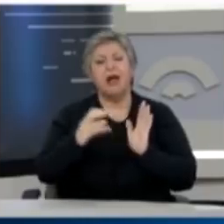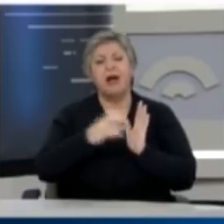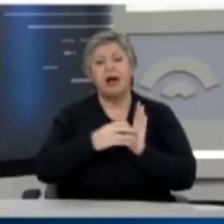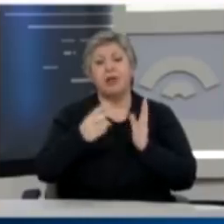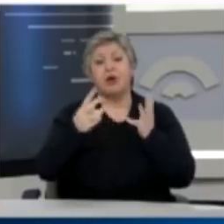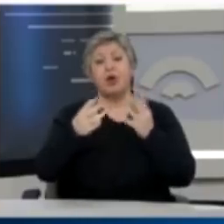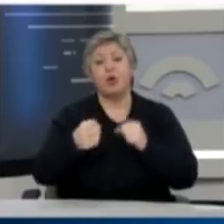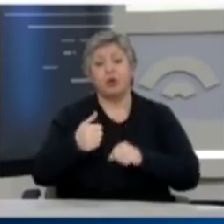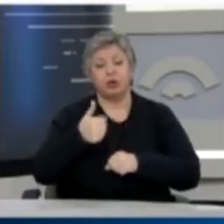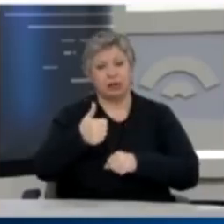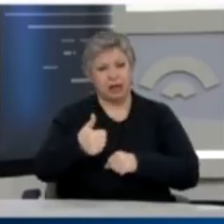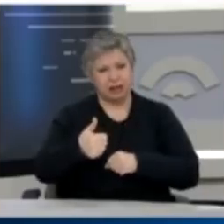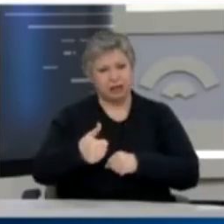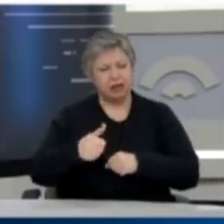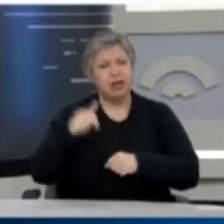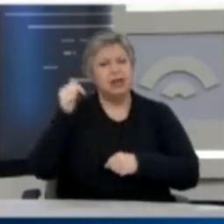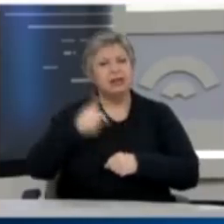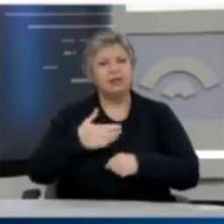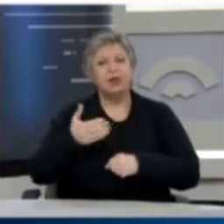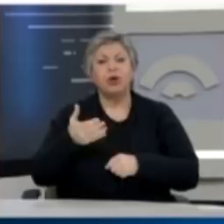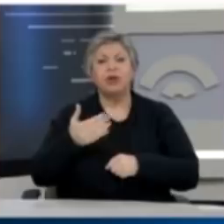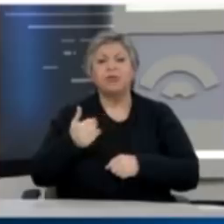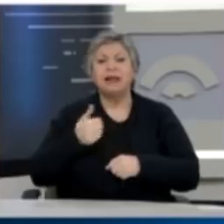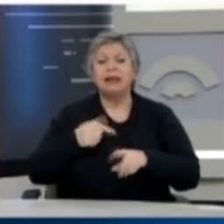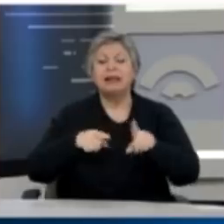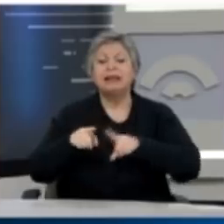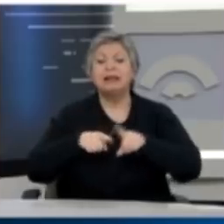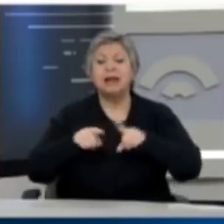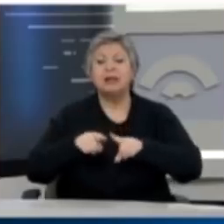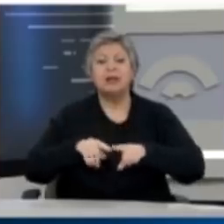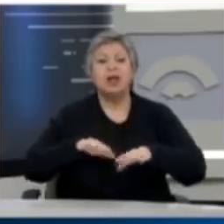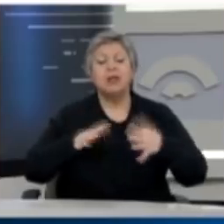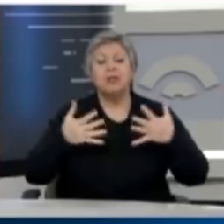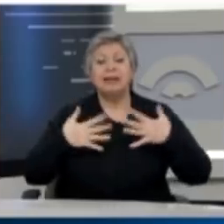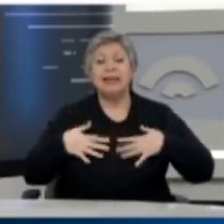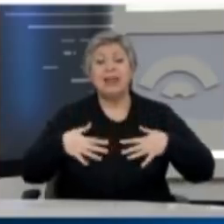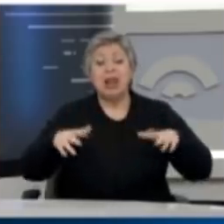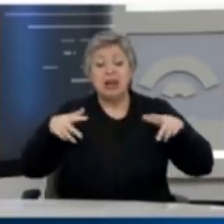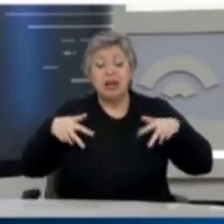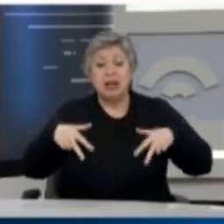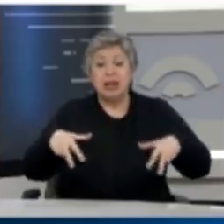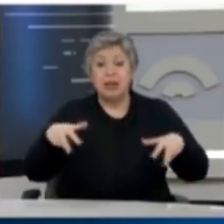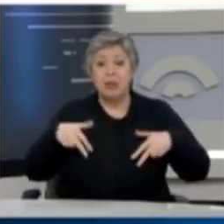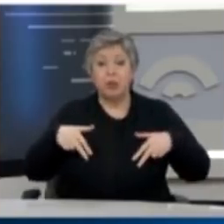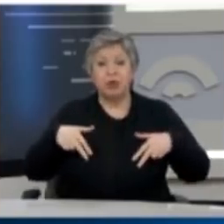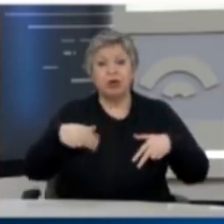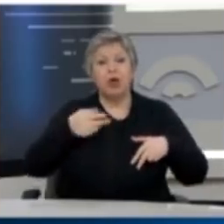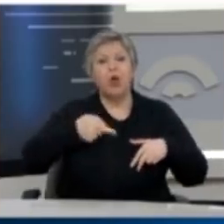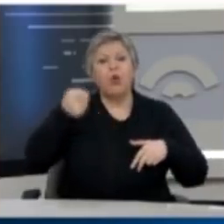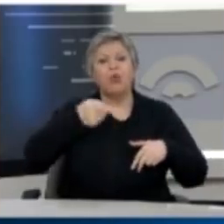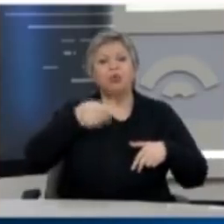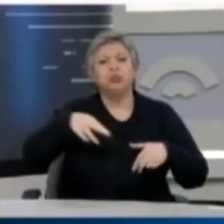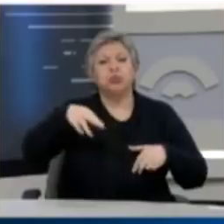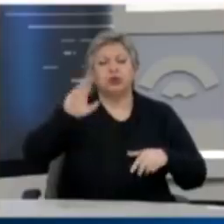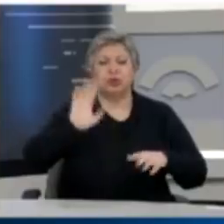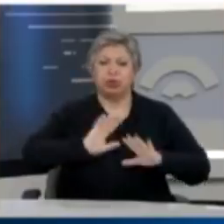δίωξη να μην εξαρτάται από την θέληση της εκάστοτε κυβερνητικής πλειοψηφίας. Να κινείται και αν ακόμα